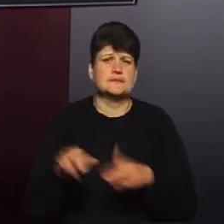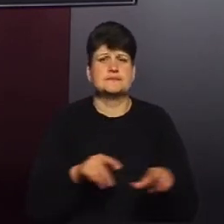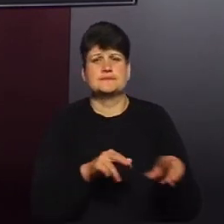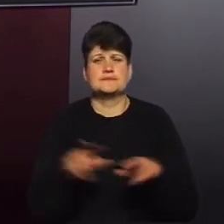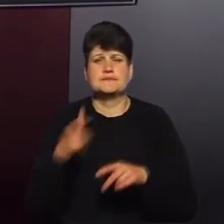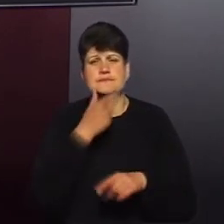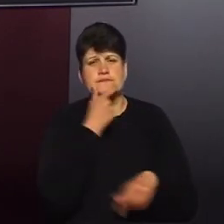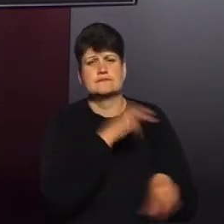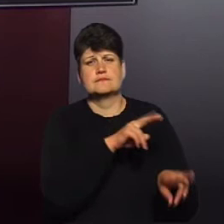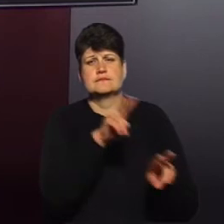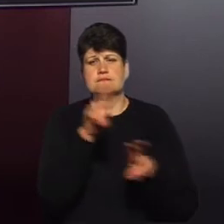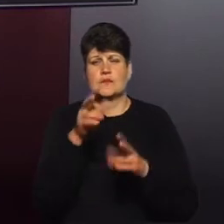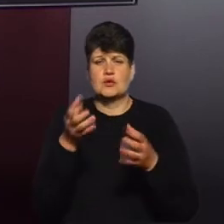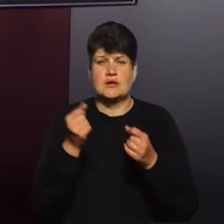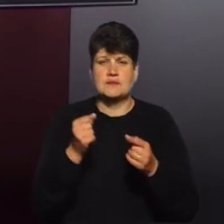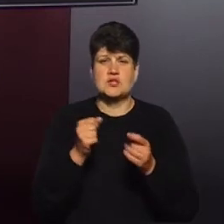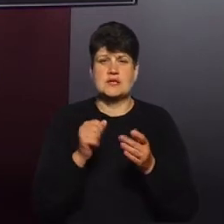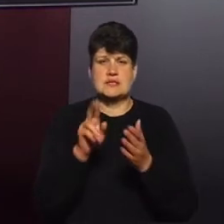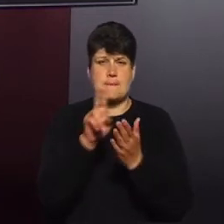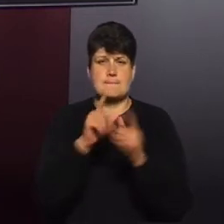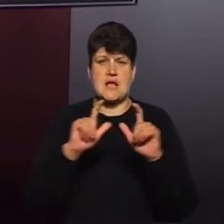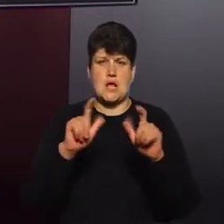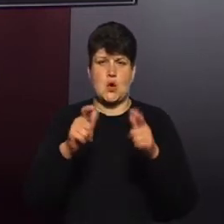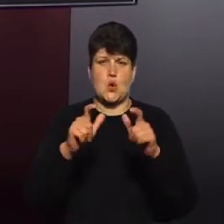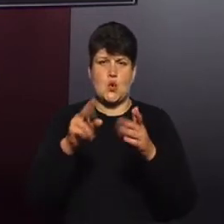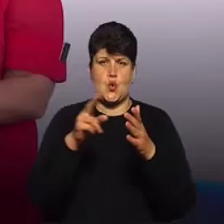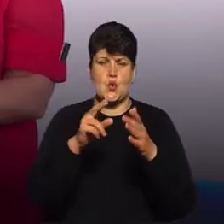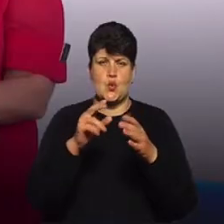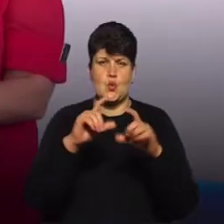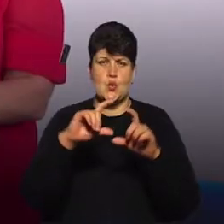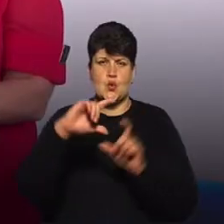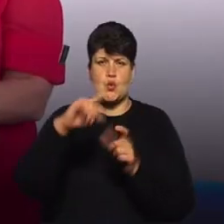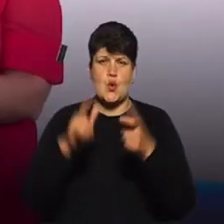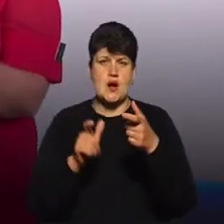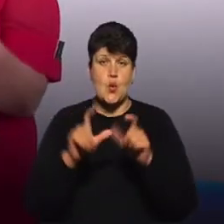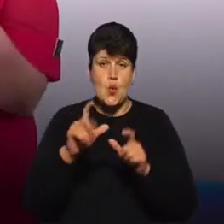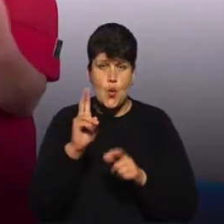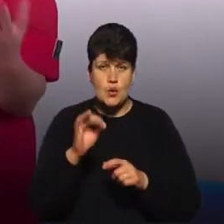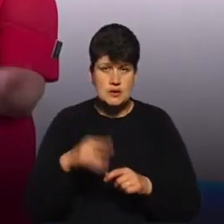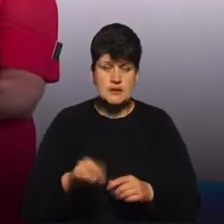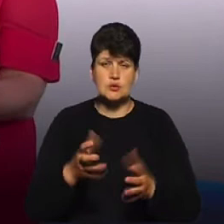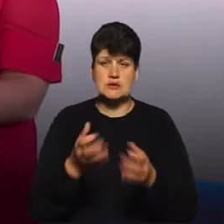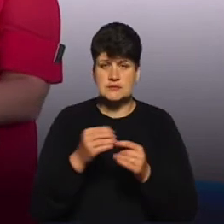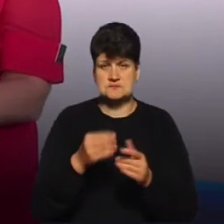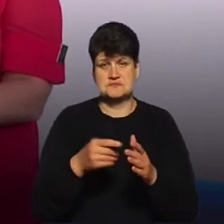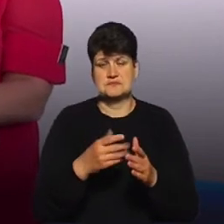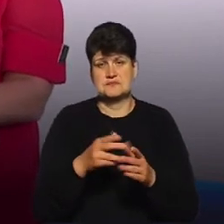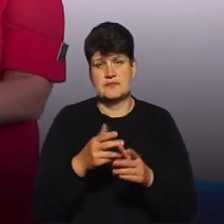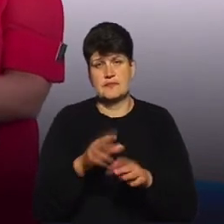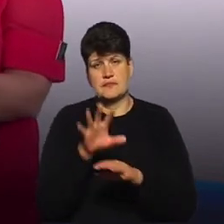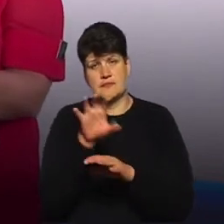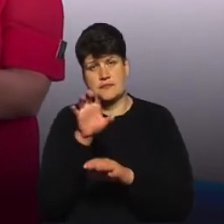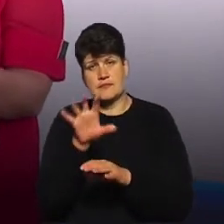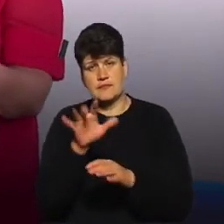через маркування, QR-маркування тих чи інших туристичних об'єктів, одержуючи інформацію з інтернет-джерел, все